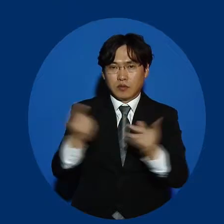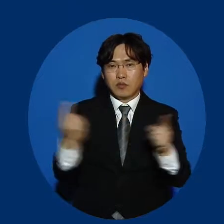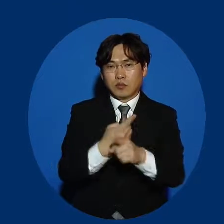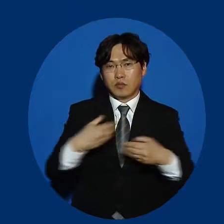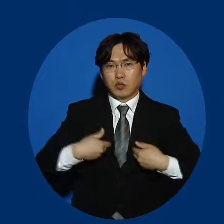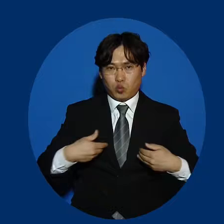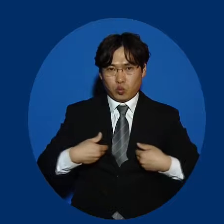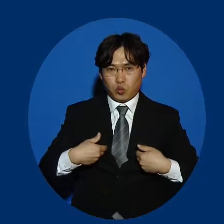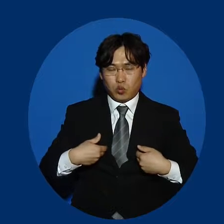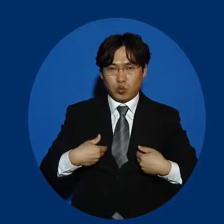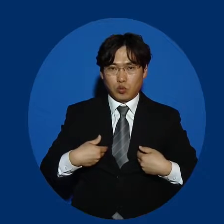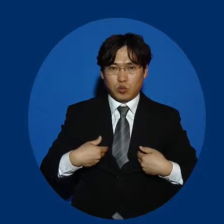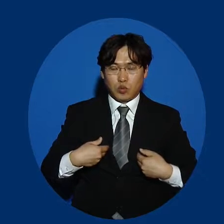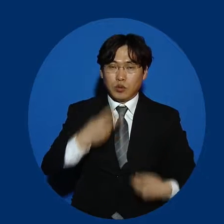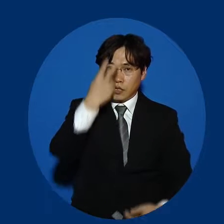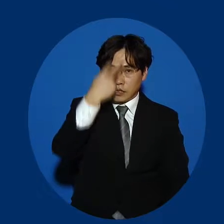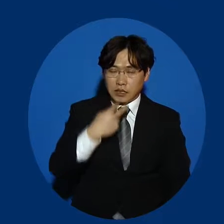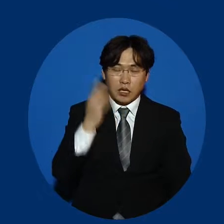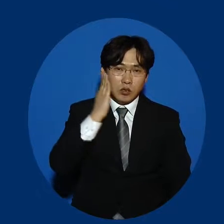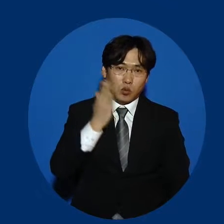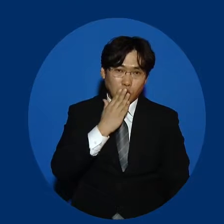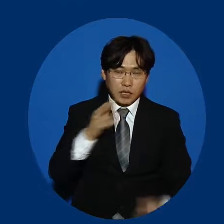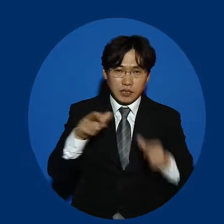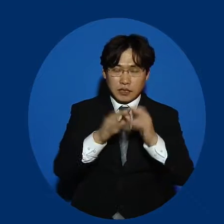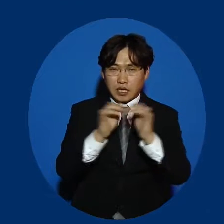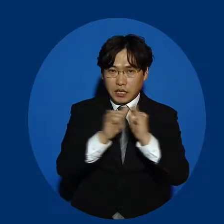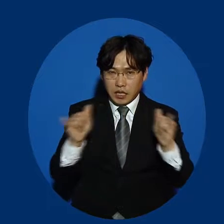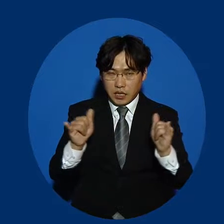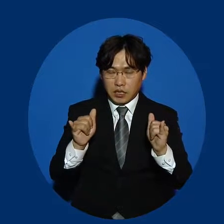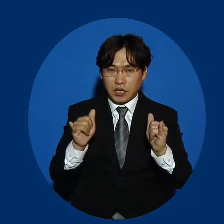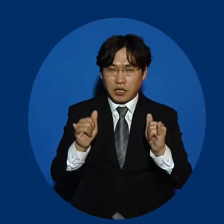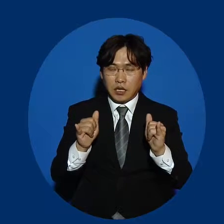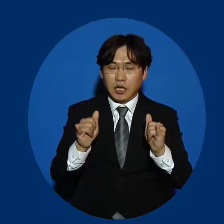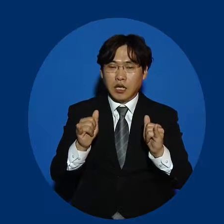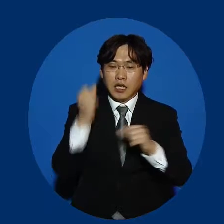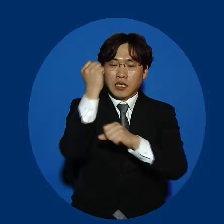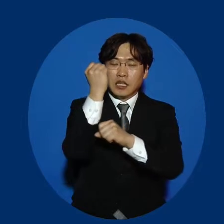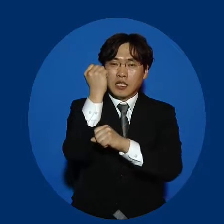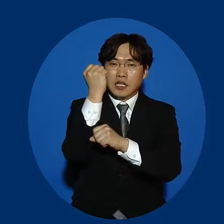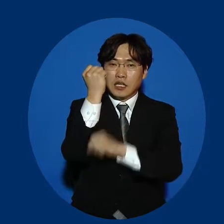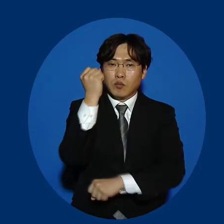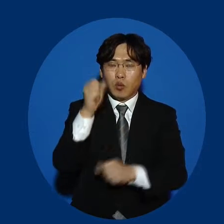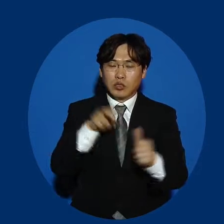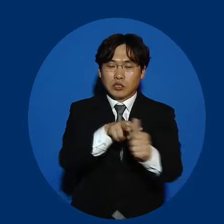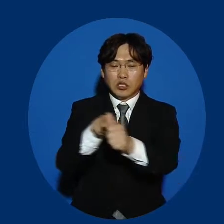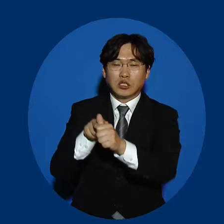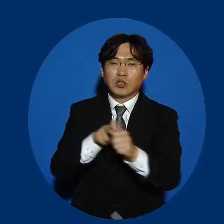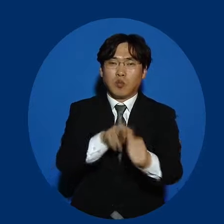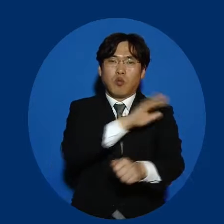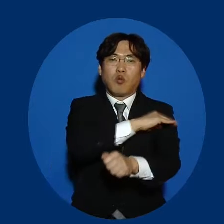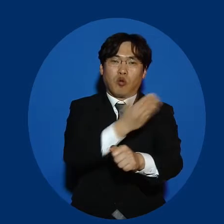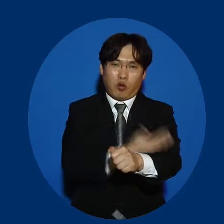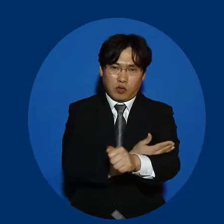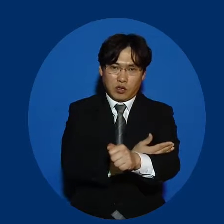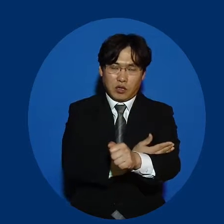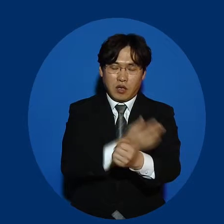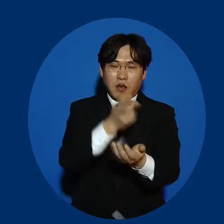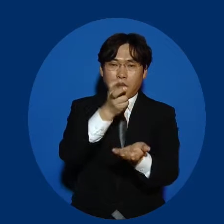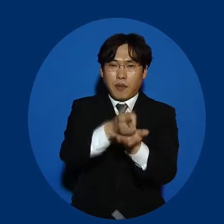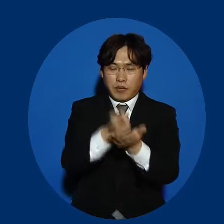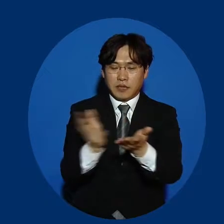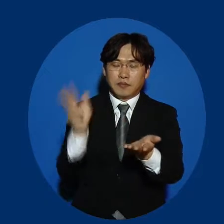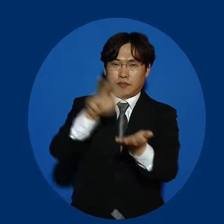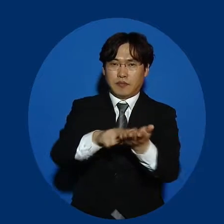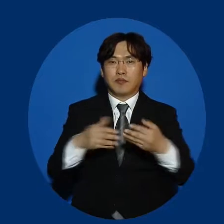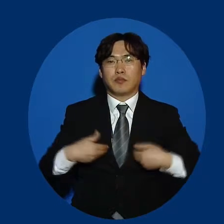청각 장애인들의 저는 정보기본법이 만들어야 된다 생각이 듭니다. 뭐 정부도 좀 인지를 하고 있는 것 같은데